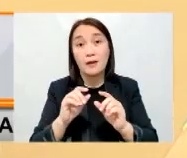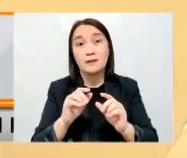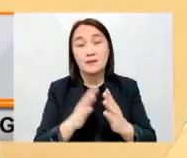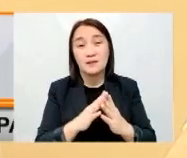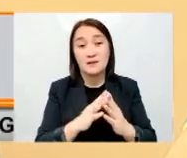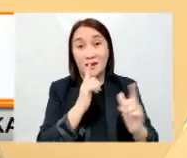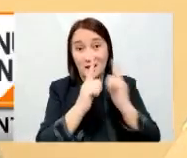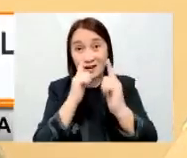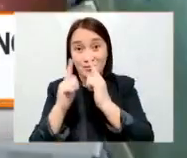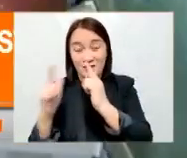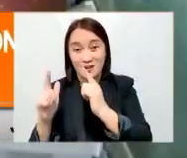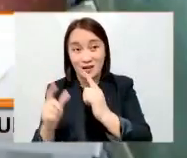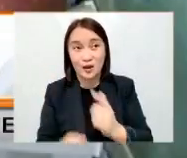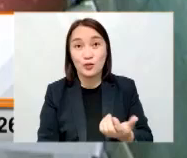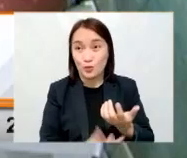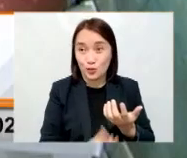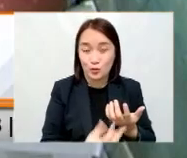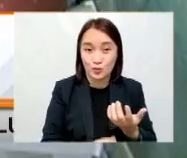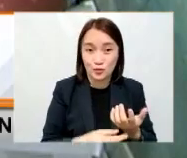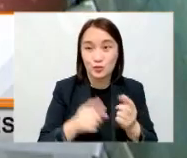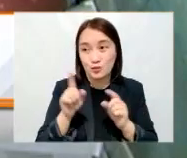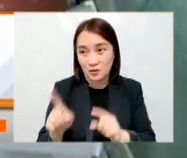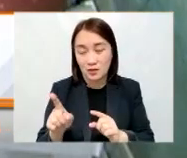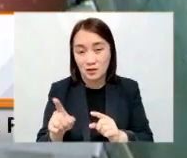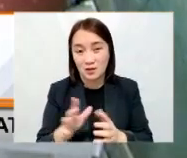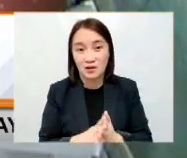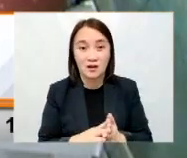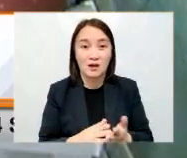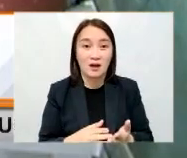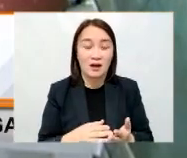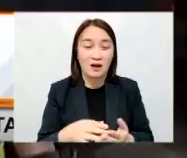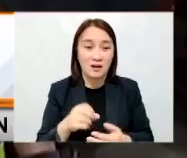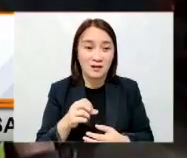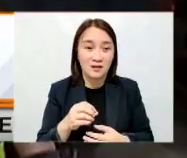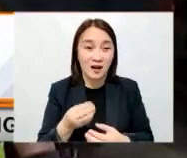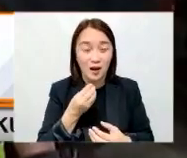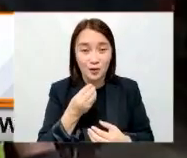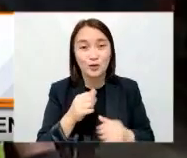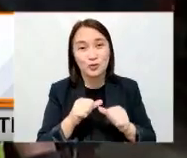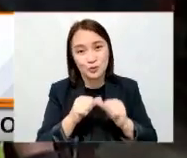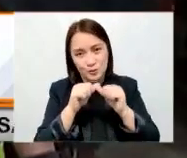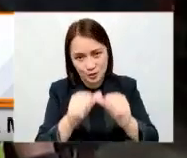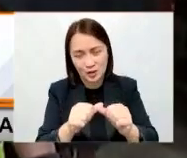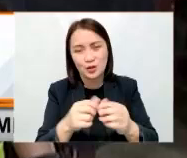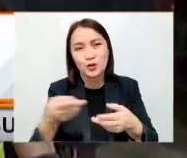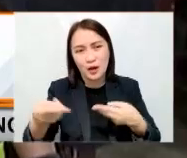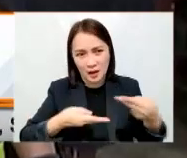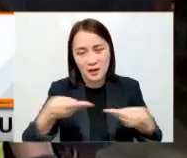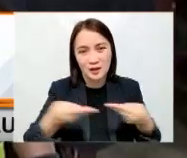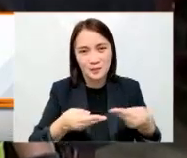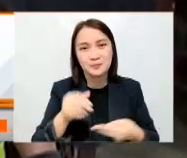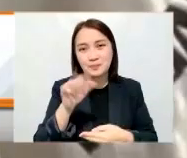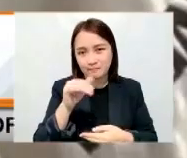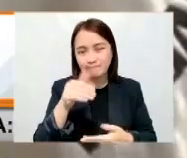po sa kantina, no? Paliwanag naman ng DepEd, ongoing ang hiring nila ng 5,000 admin personnel.